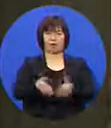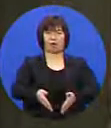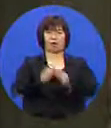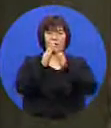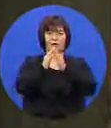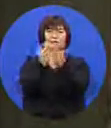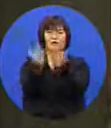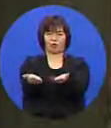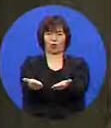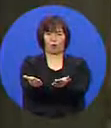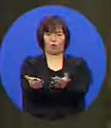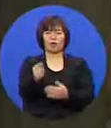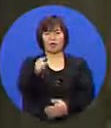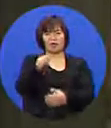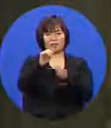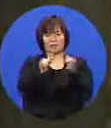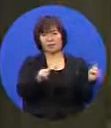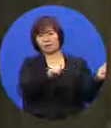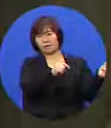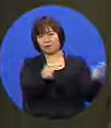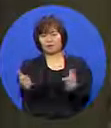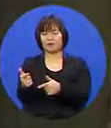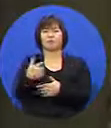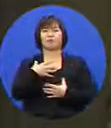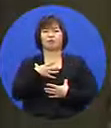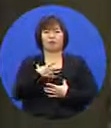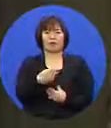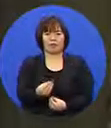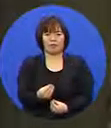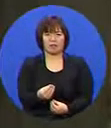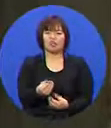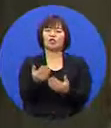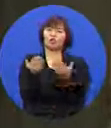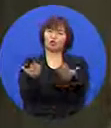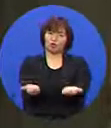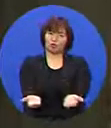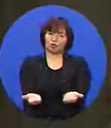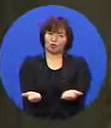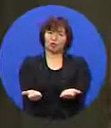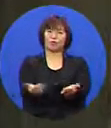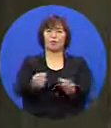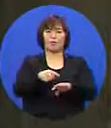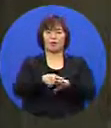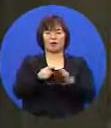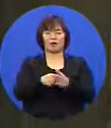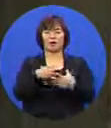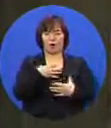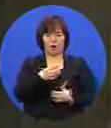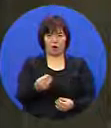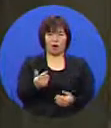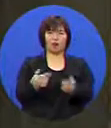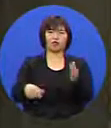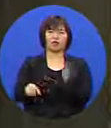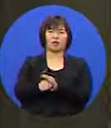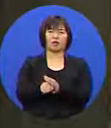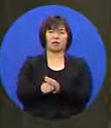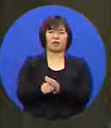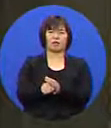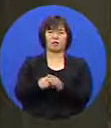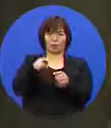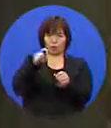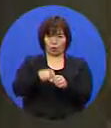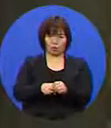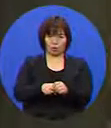건립을 해서 그분들이 편안히 쉬고 마음의 안정을 찾을 수